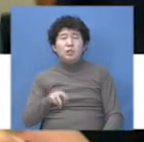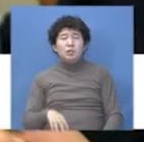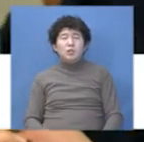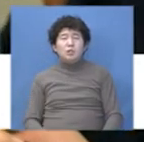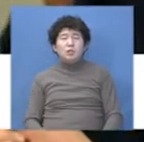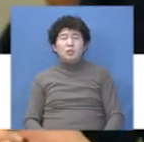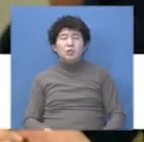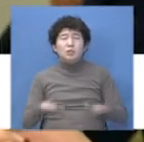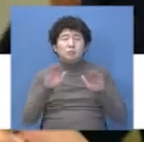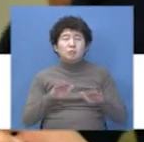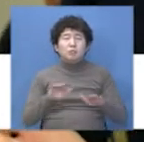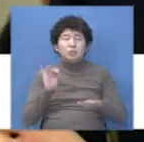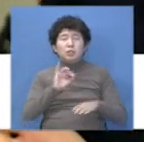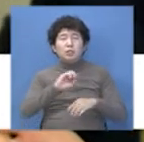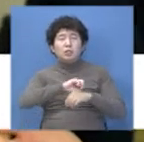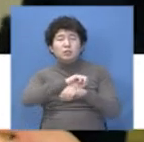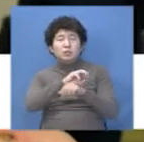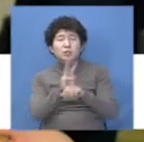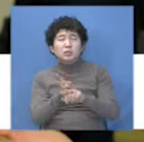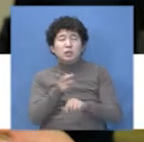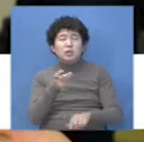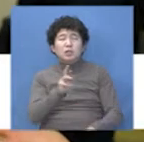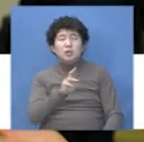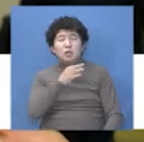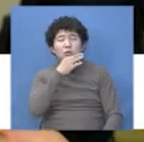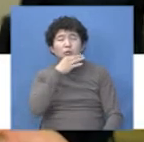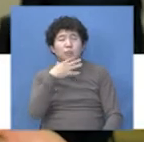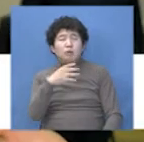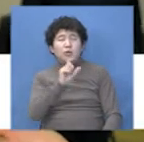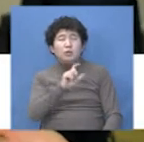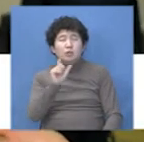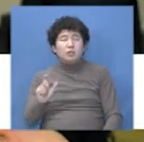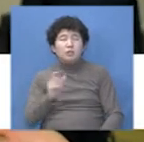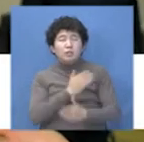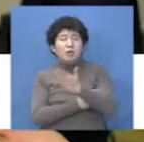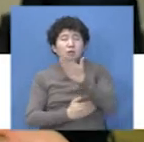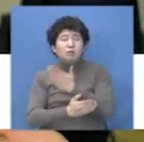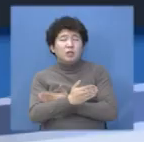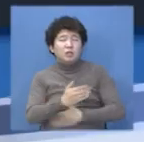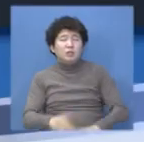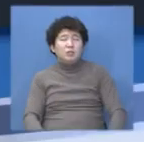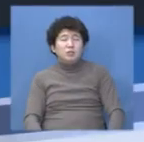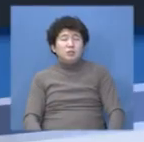центров, обеспечение полноценных условий для любого гражданина с ограниченными возможностями.